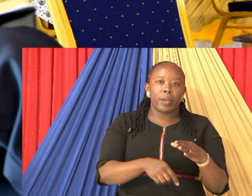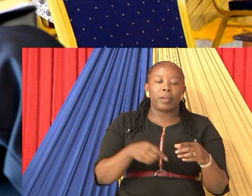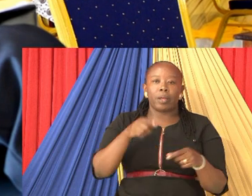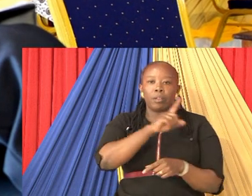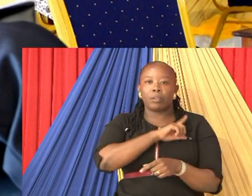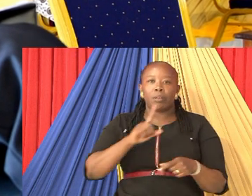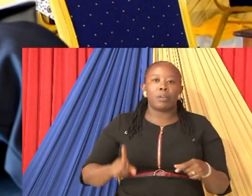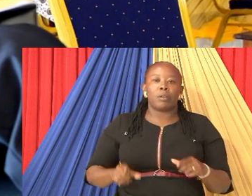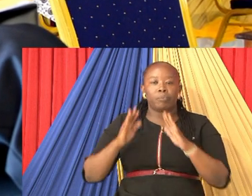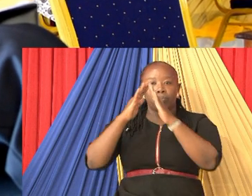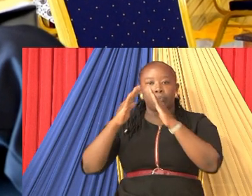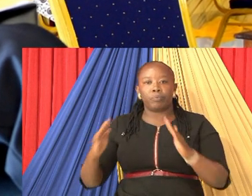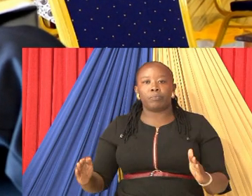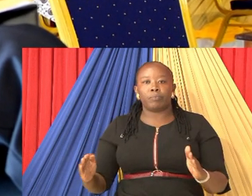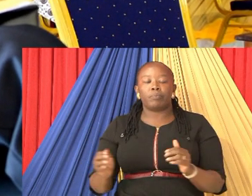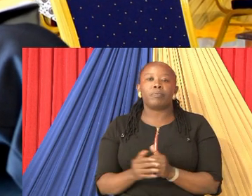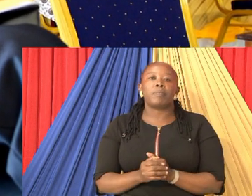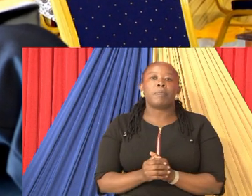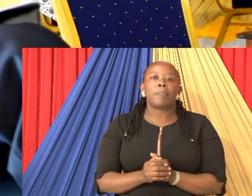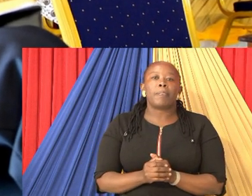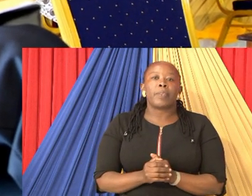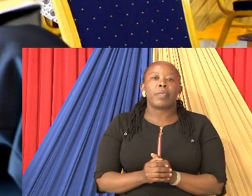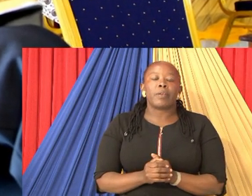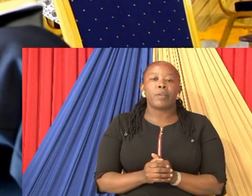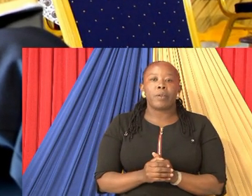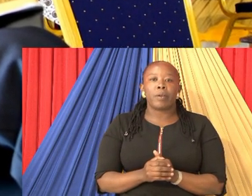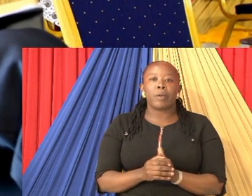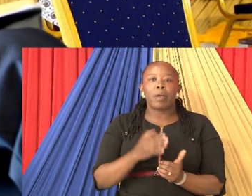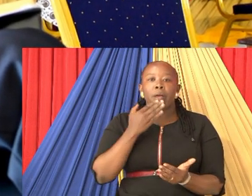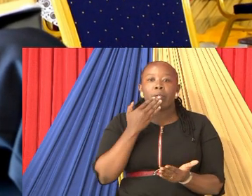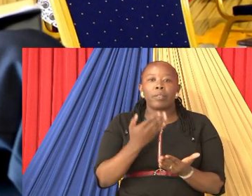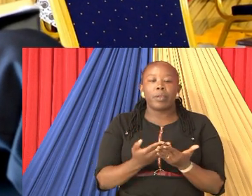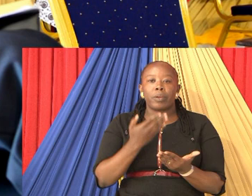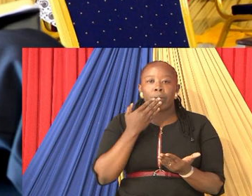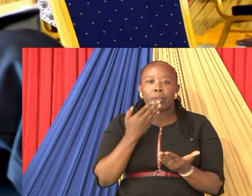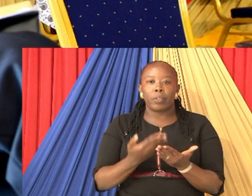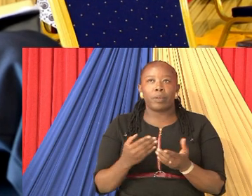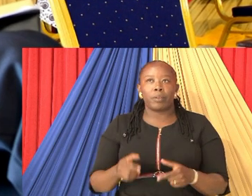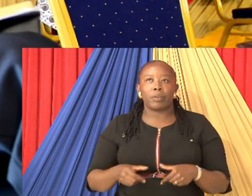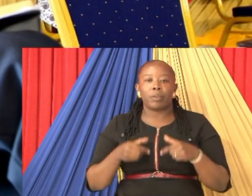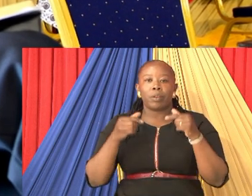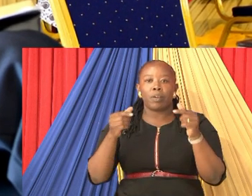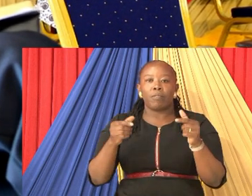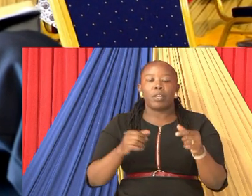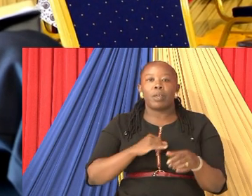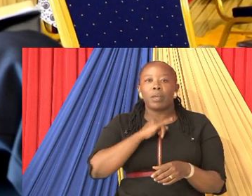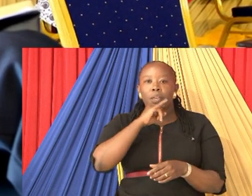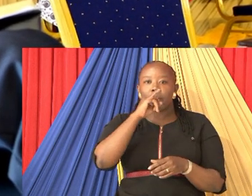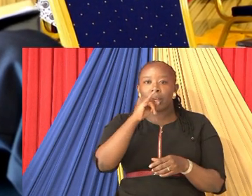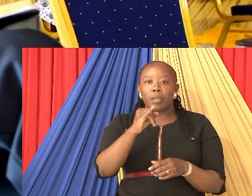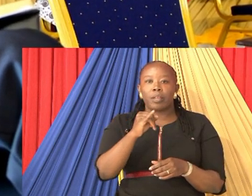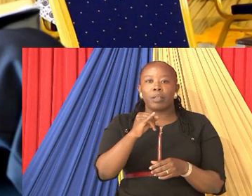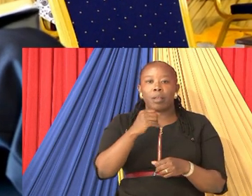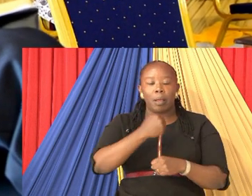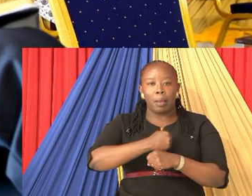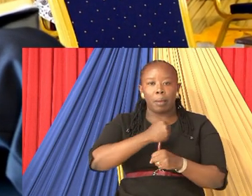ambayo tutajipata. Giving thanks ama kumshukuru Mungu kunatufanya tuinue Mungu. Kisoma